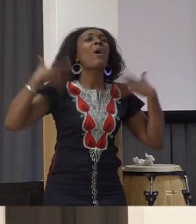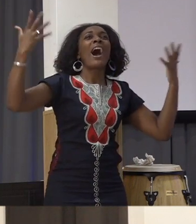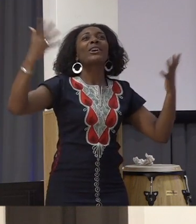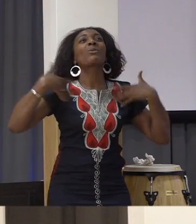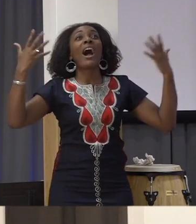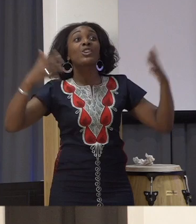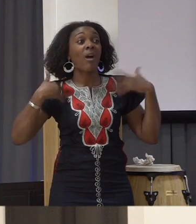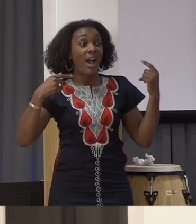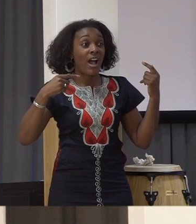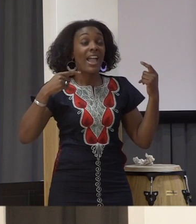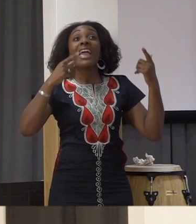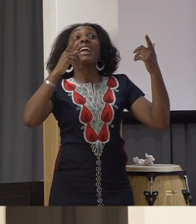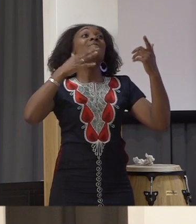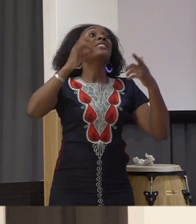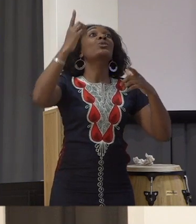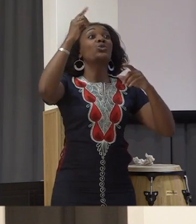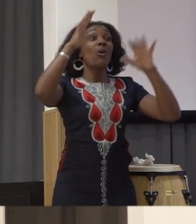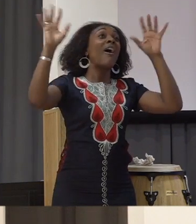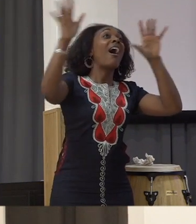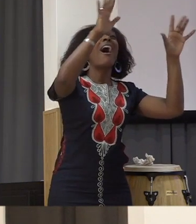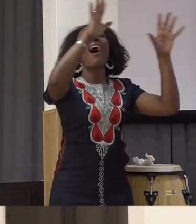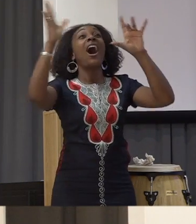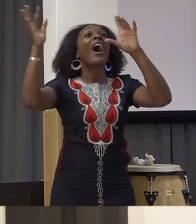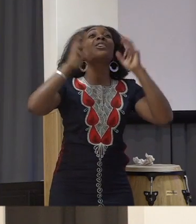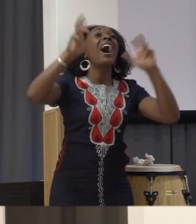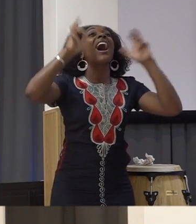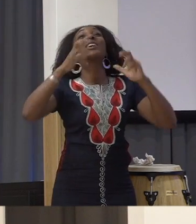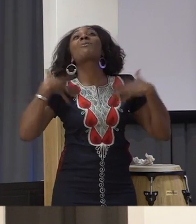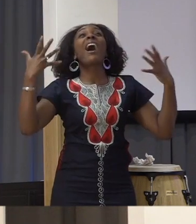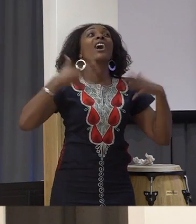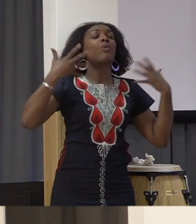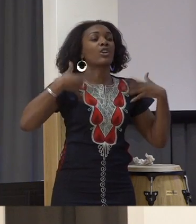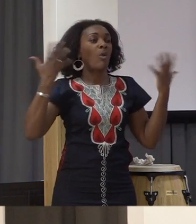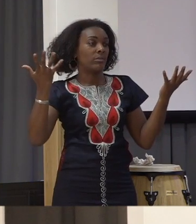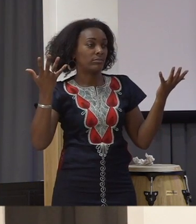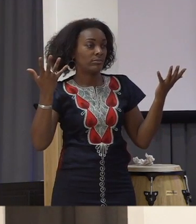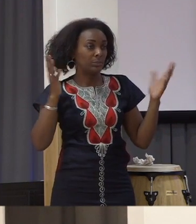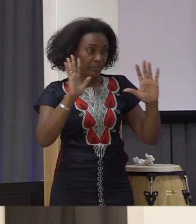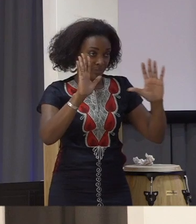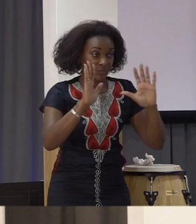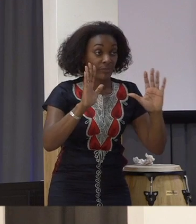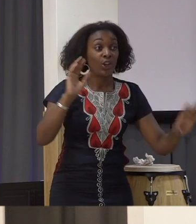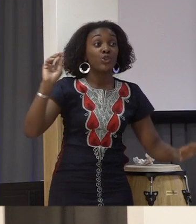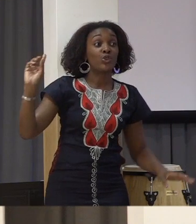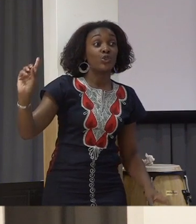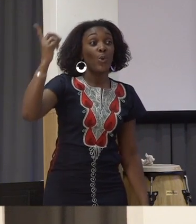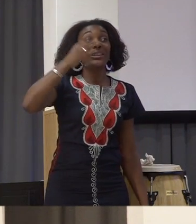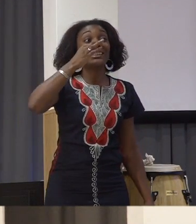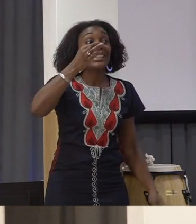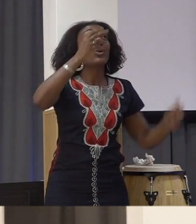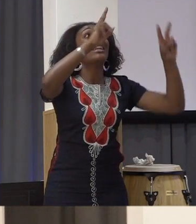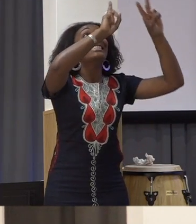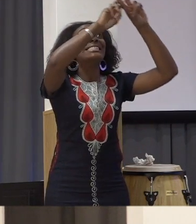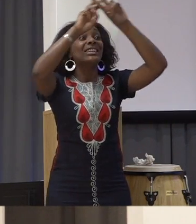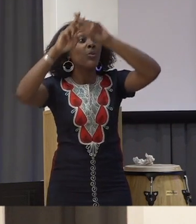Dieu poussaient des cris de joie. Alléluia. » Dieu le Père nous dit que les étoiles